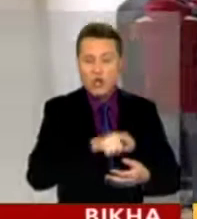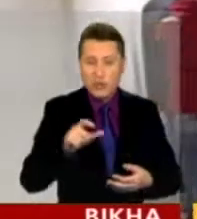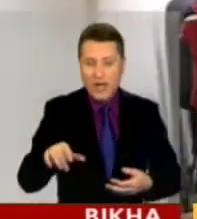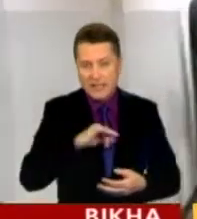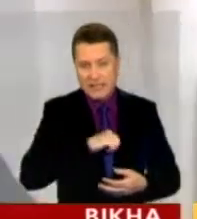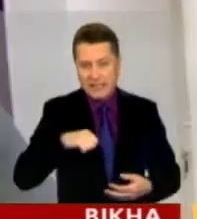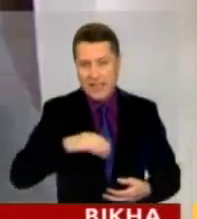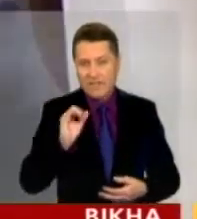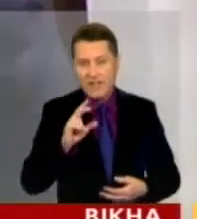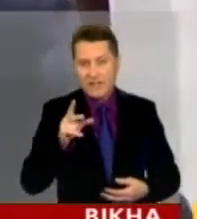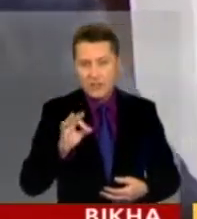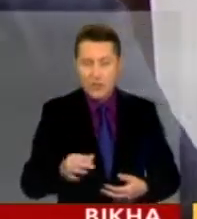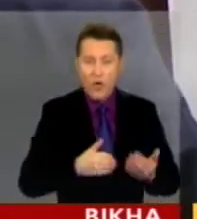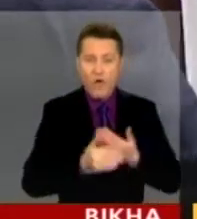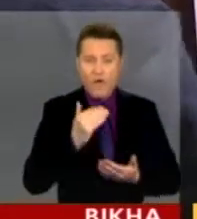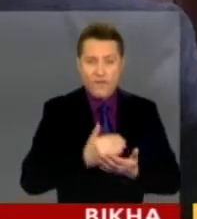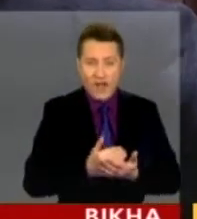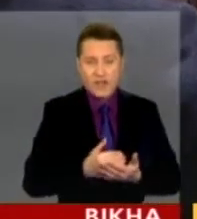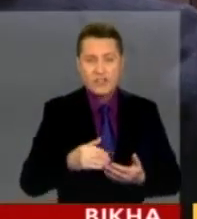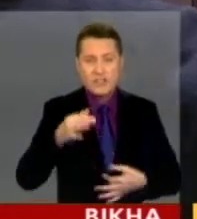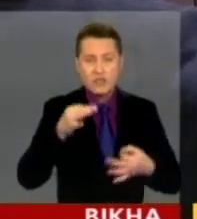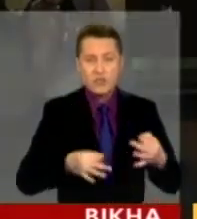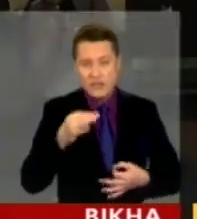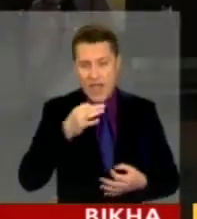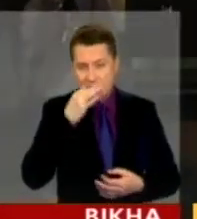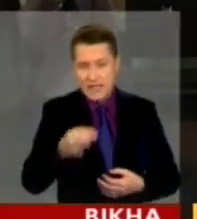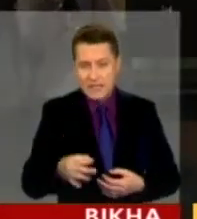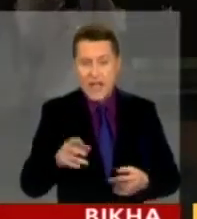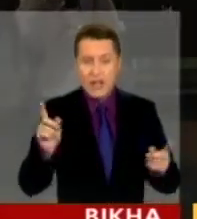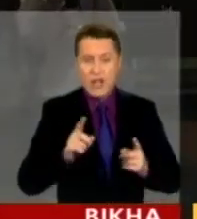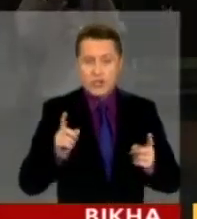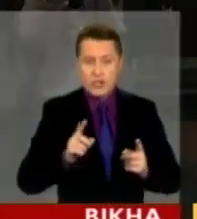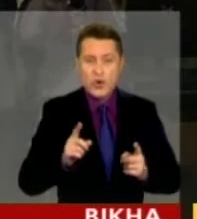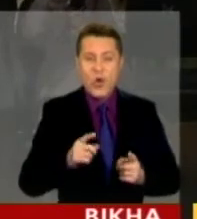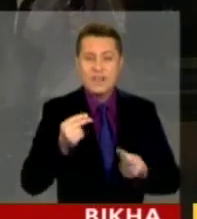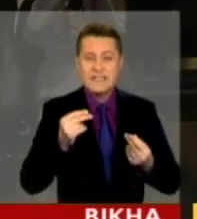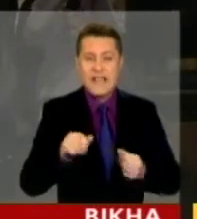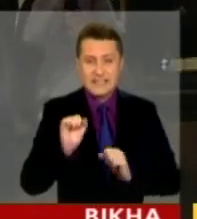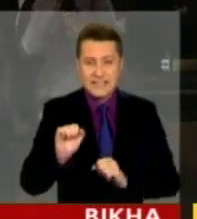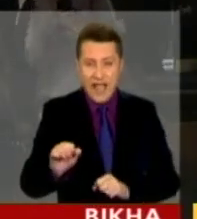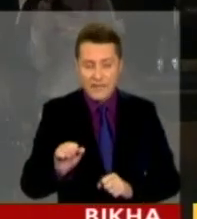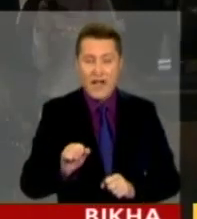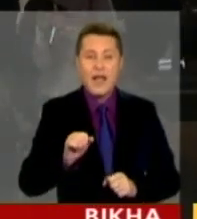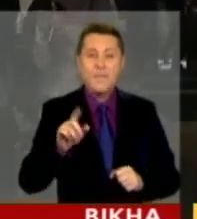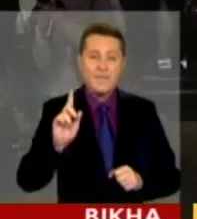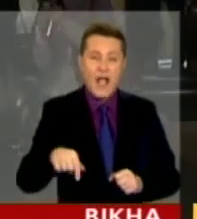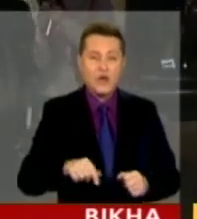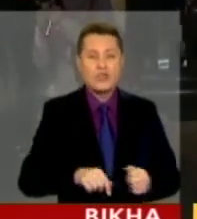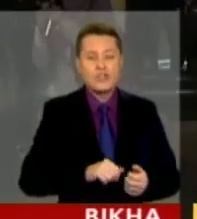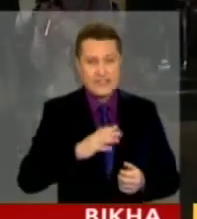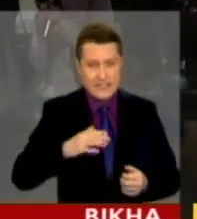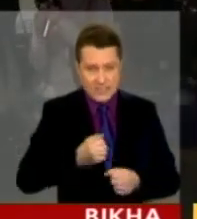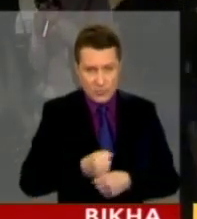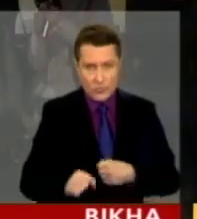сам пан Власенко. Врешті, у якості міри запобіжного заходу, була прийнята лише застава. Також пана Власенка змусили з'являтися